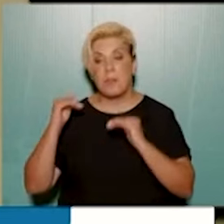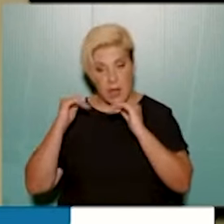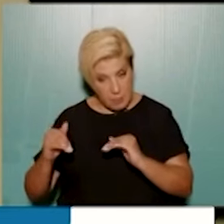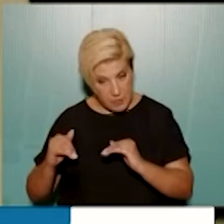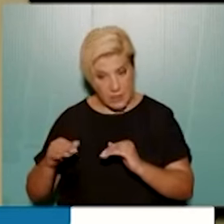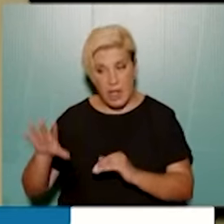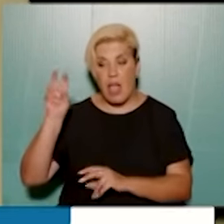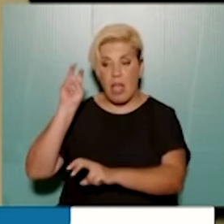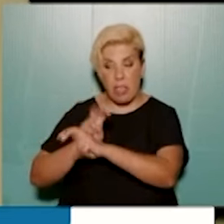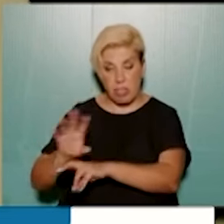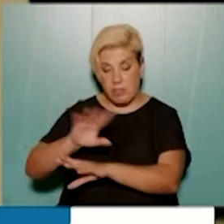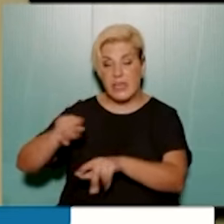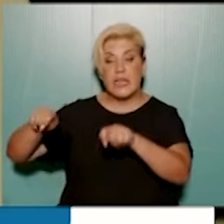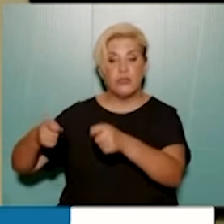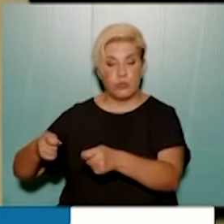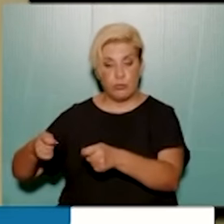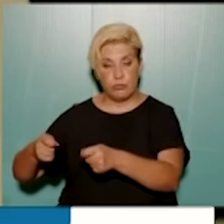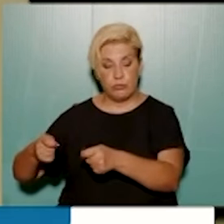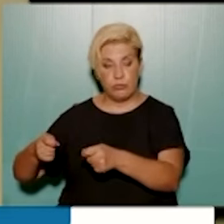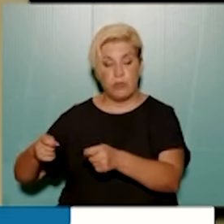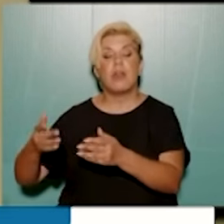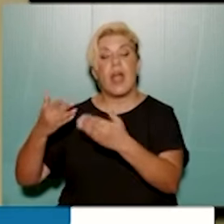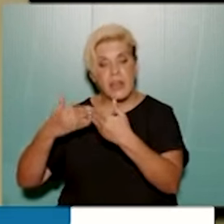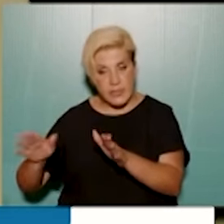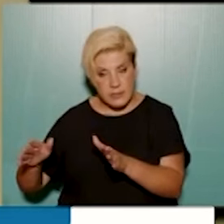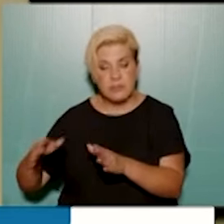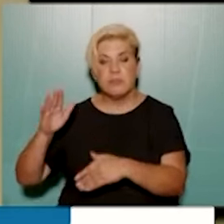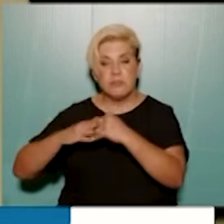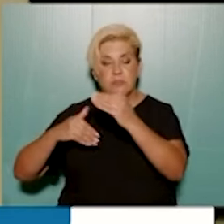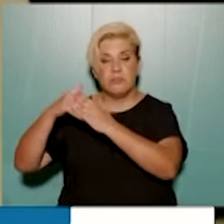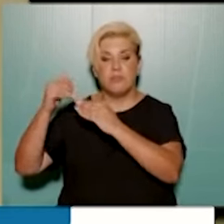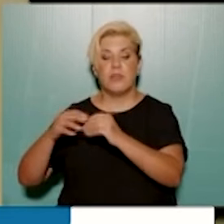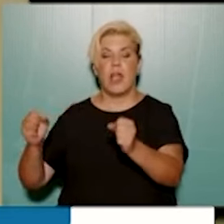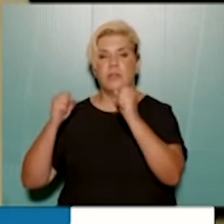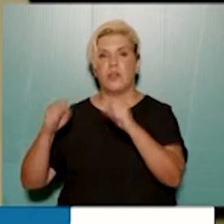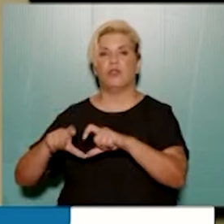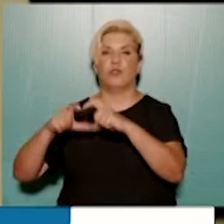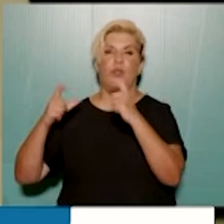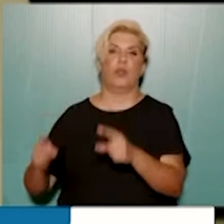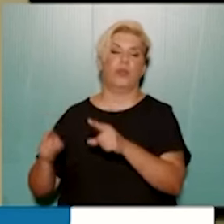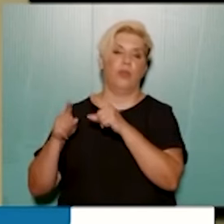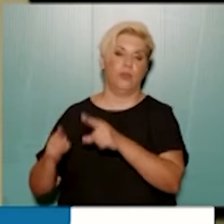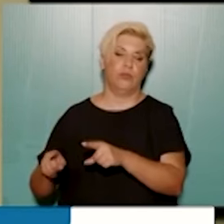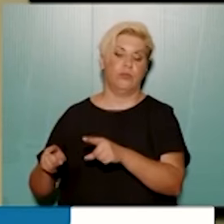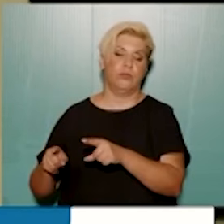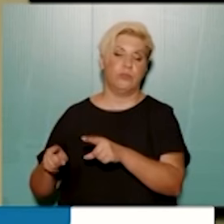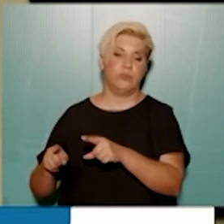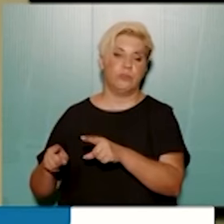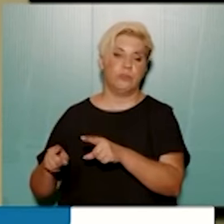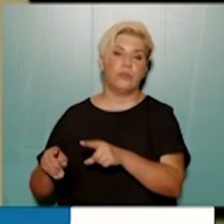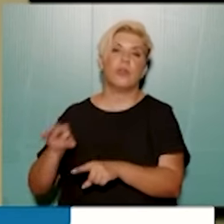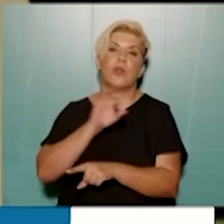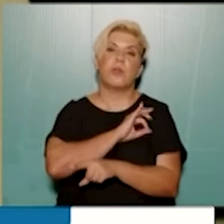άλλο εγκαταλειμμένος και κλειστός για το λαό της Τούμπας, να ανεγερθεί ένα σύγχρονο ασφαλές σχολικό κτίριο για τη στέγαση